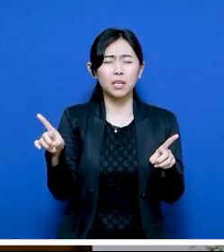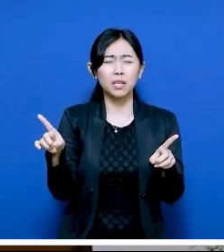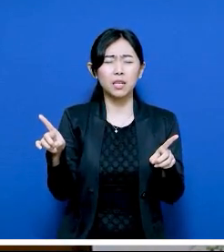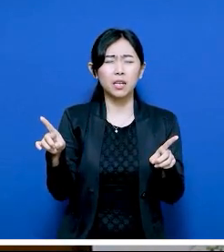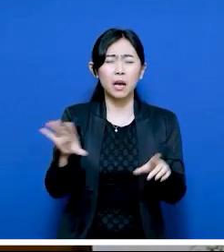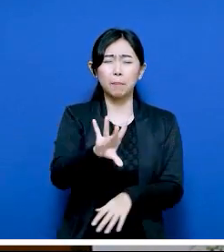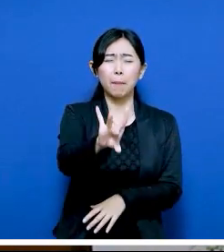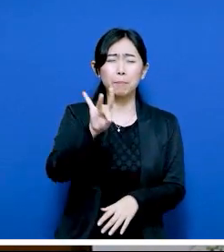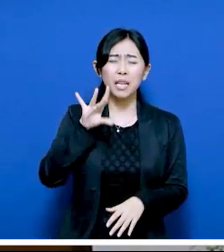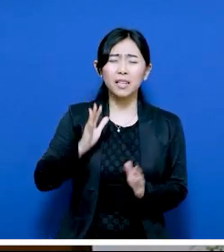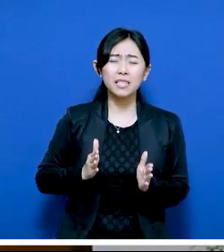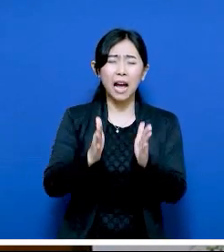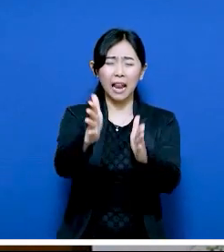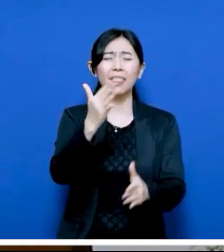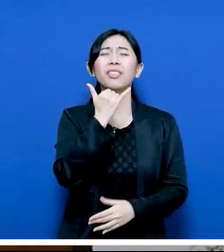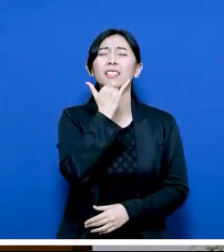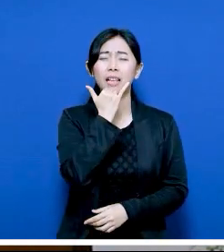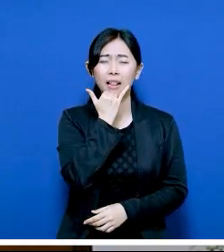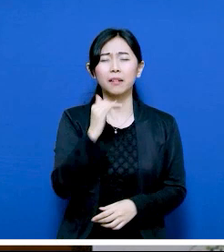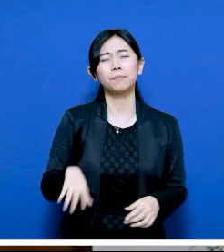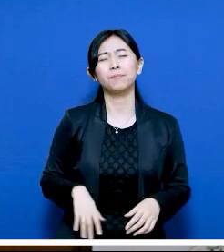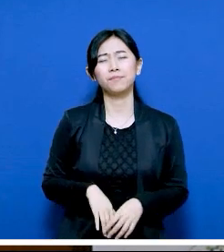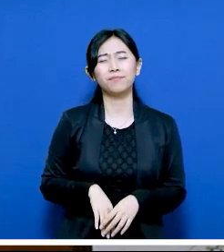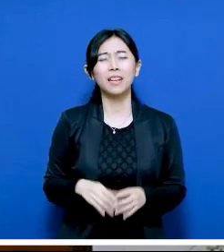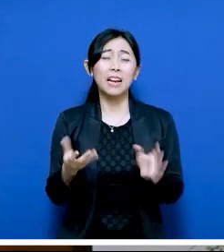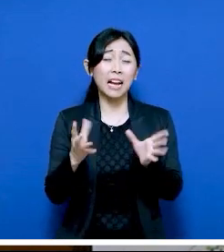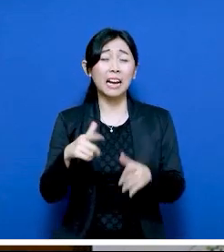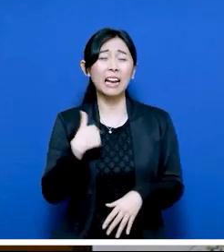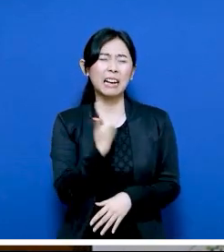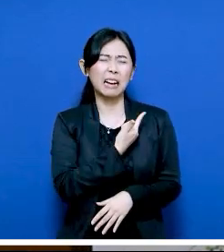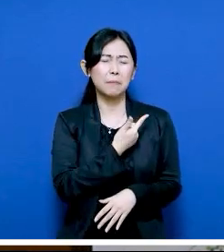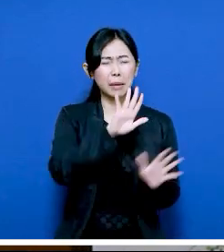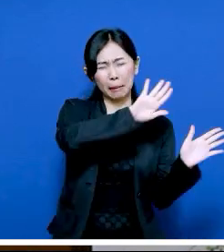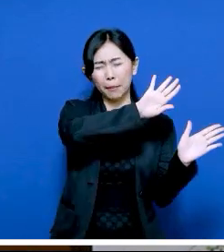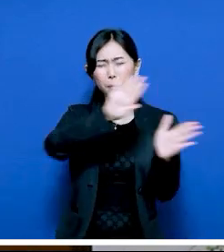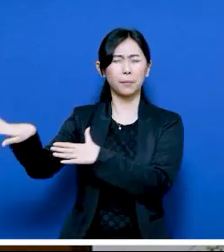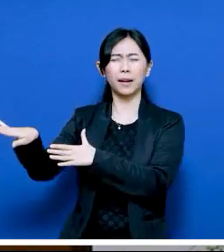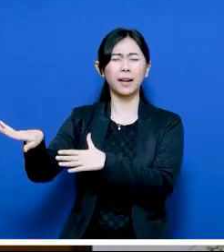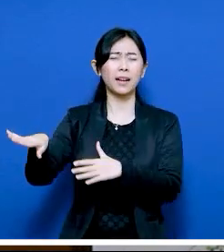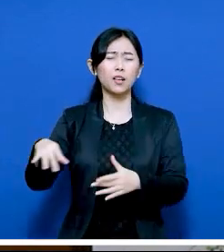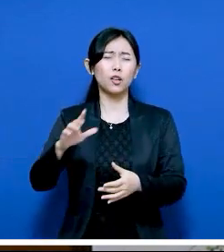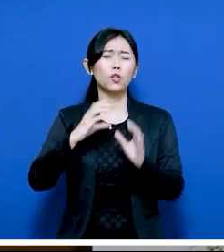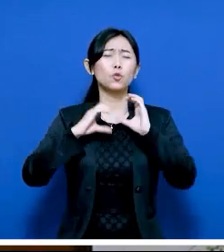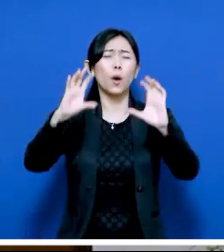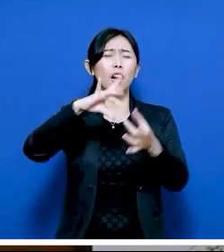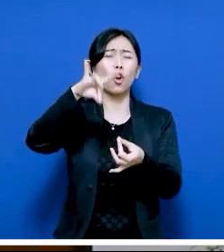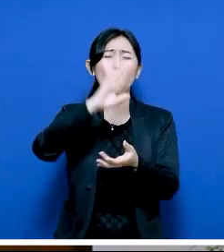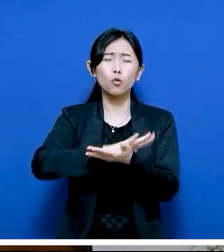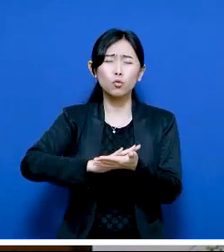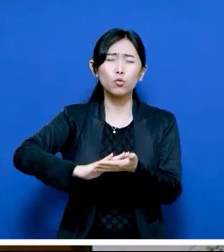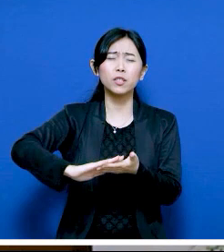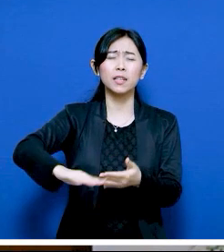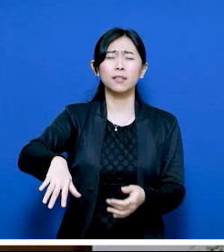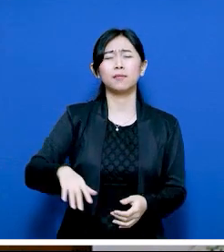jalan yang salah. Tidak jarang kami mengabaikan suara Roh Kudus sehingga nilai yang lain memandu